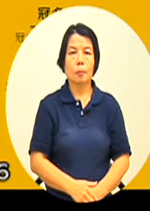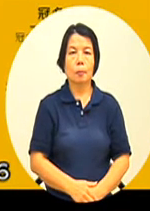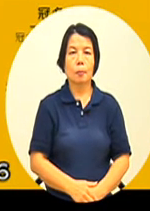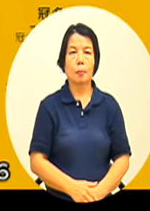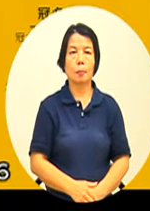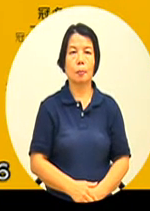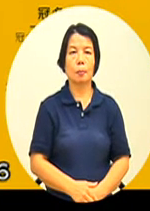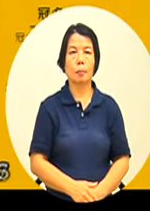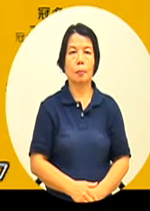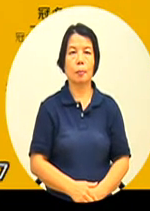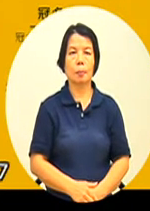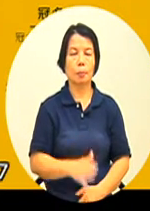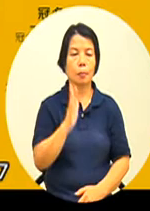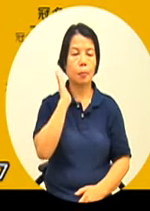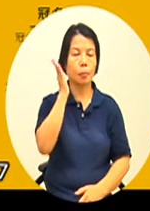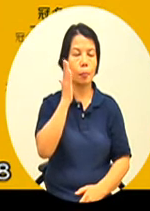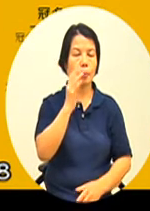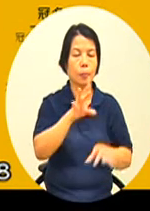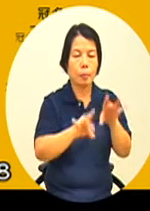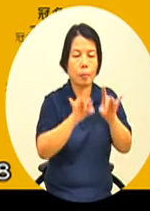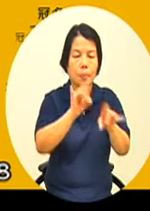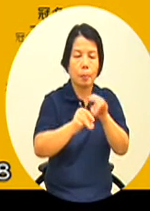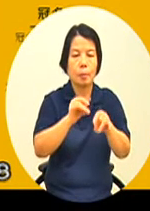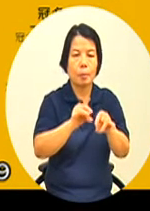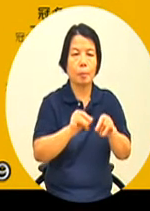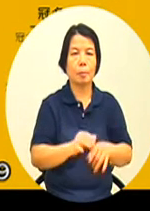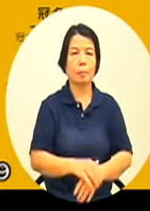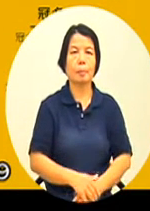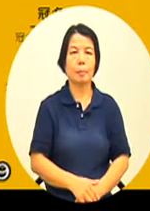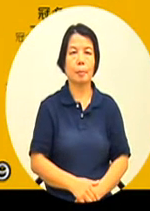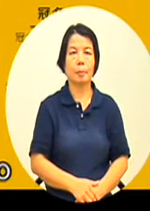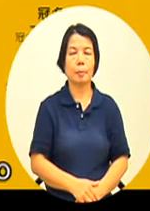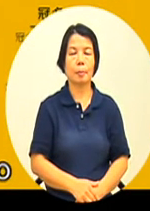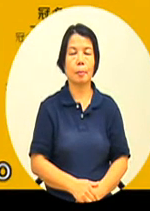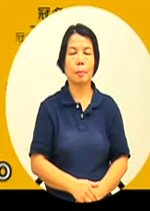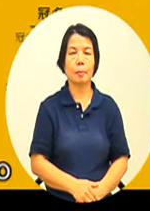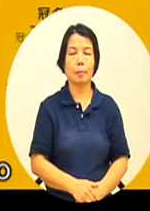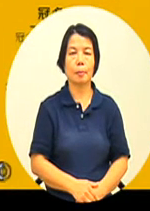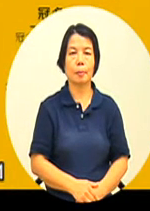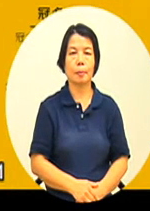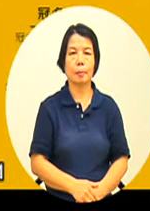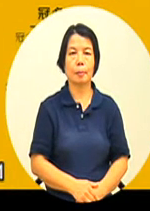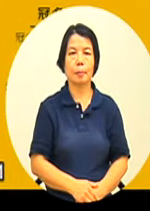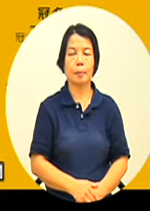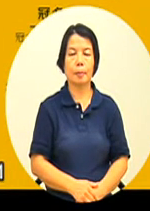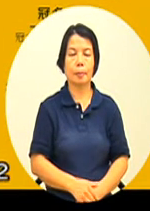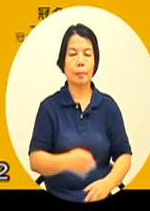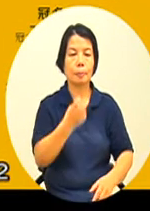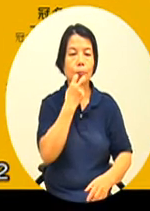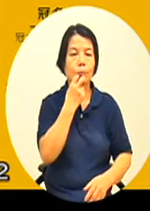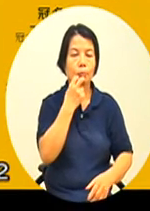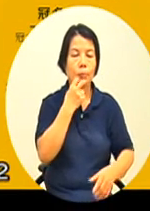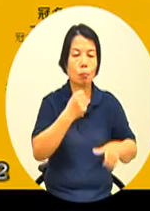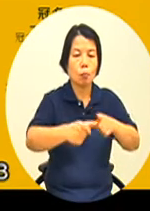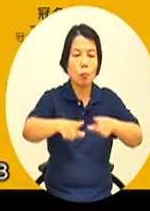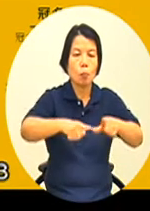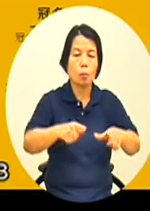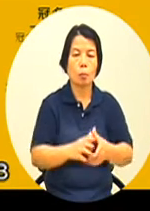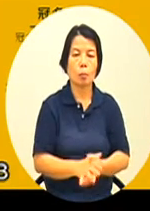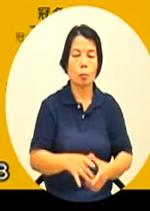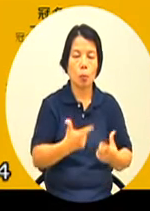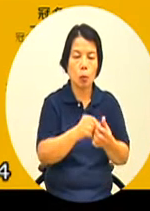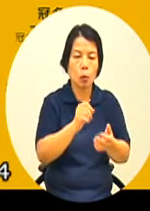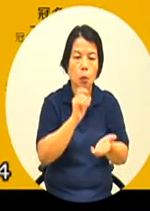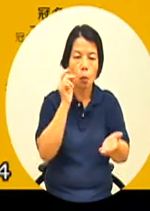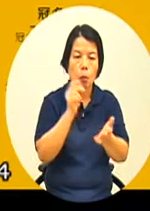公园水泥化，然后就是被。就是在中央公园图书馆是冠李克勇